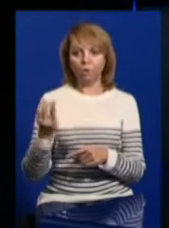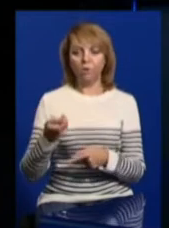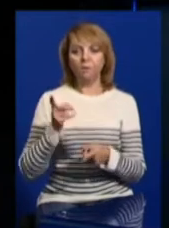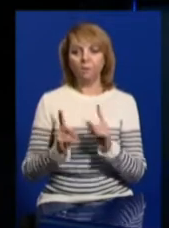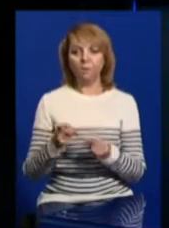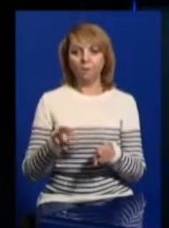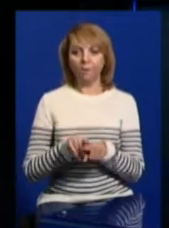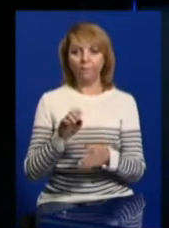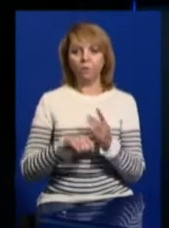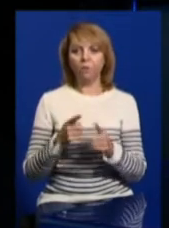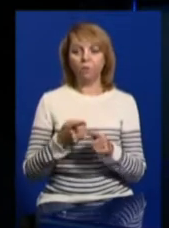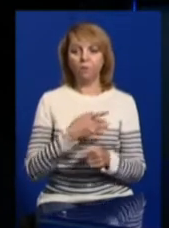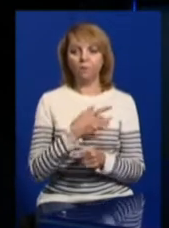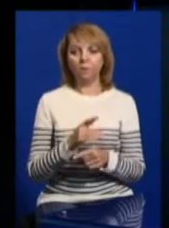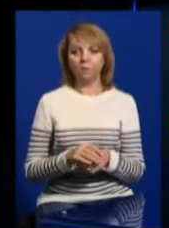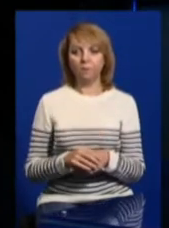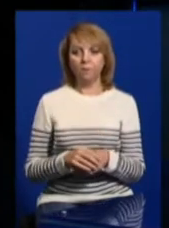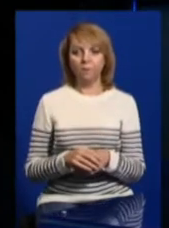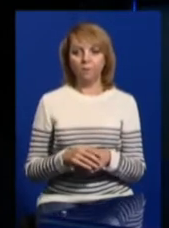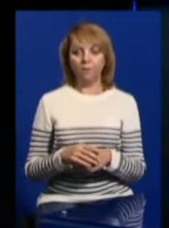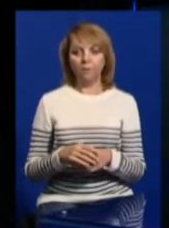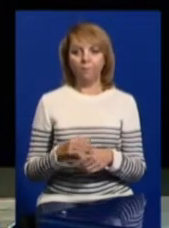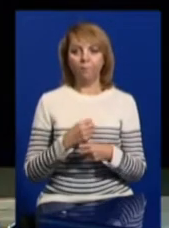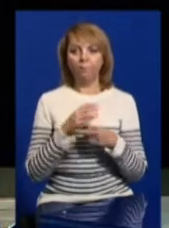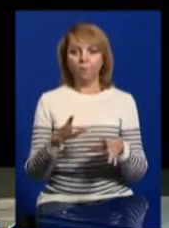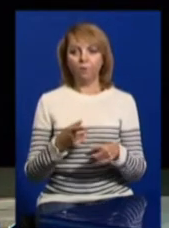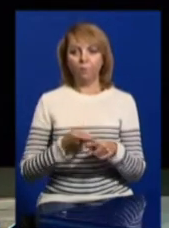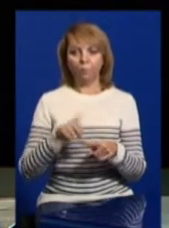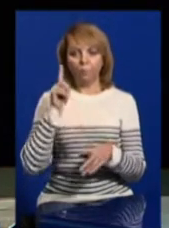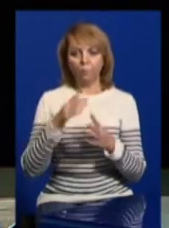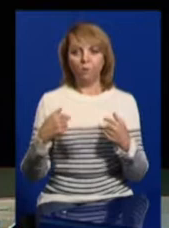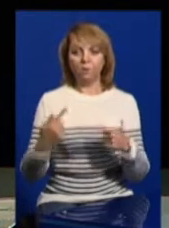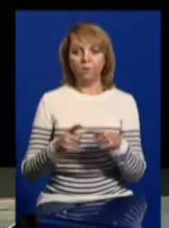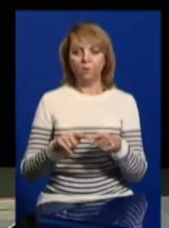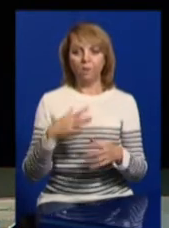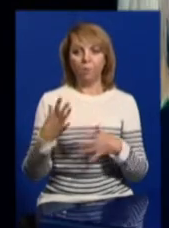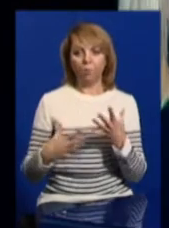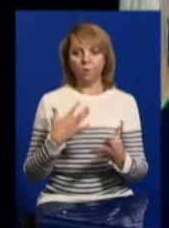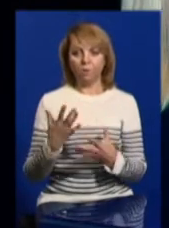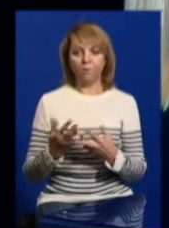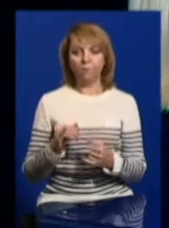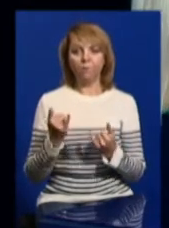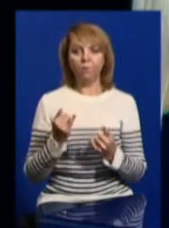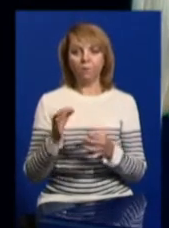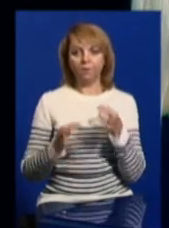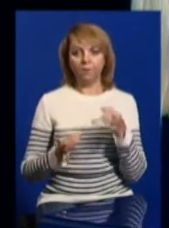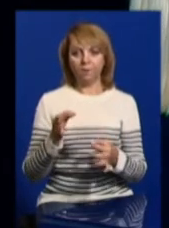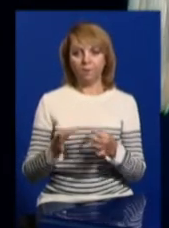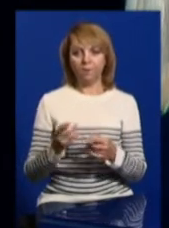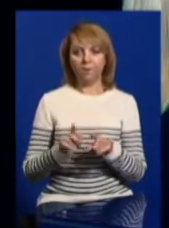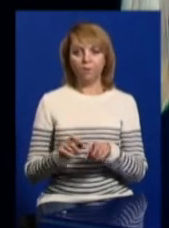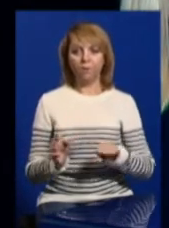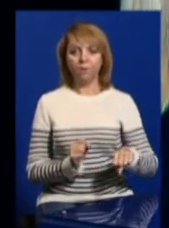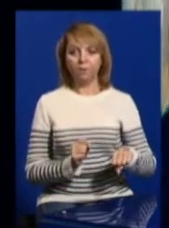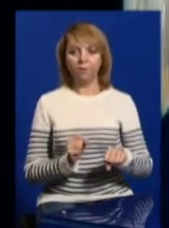звісно, так від всього серця ось виплескує в певному обсязі ці емоції. На сьогоднішньому засіданні також